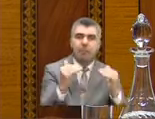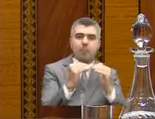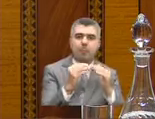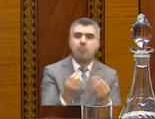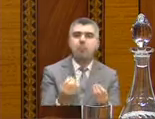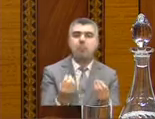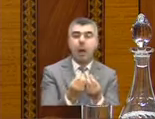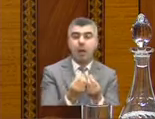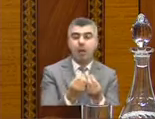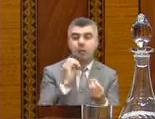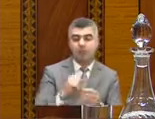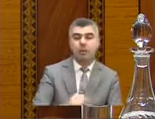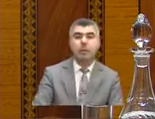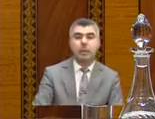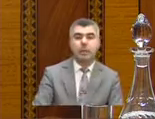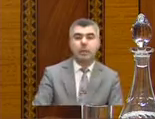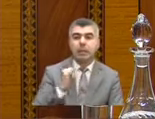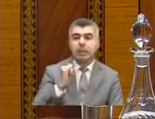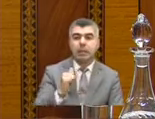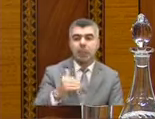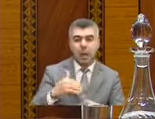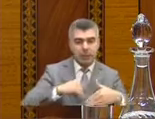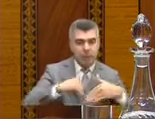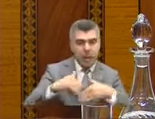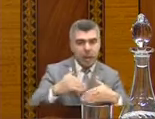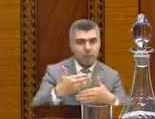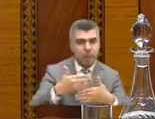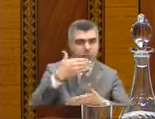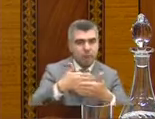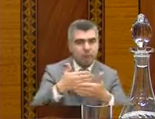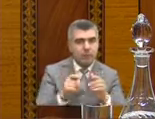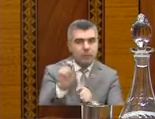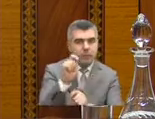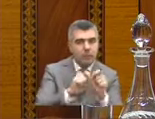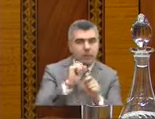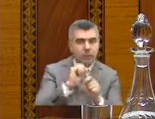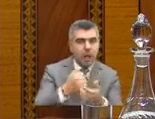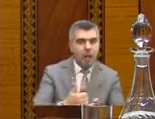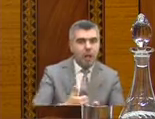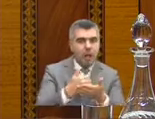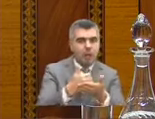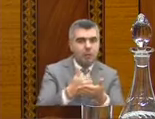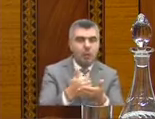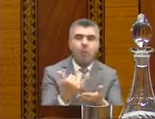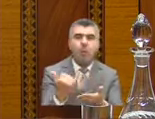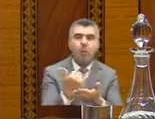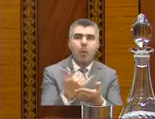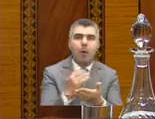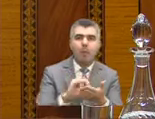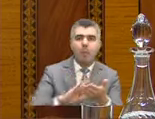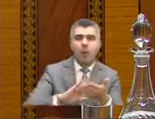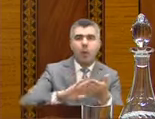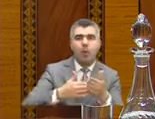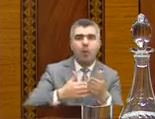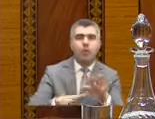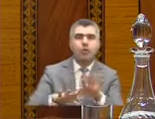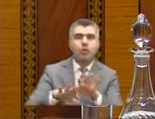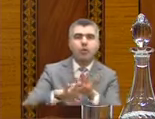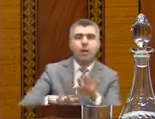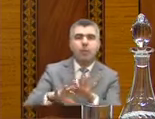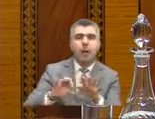مواصلة تحديث البنى التحتية والخدمات العمومية بما يحقق العدالة الاجتماعية